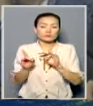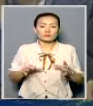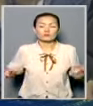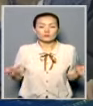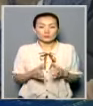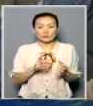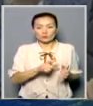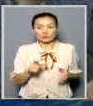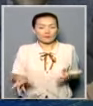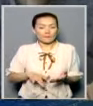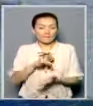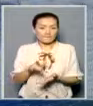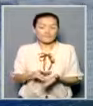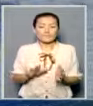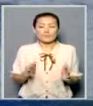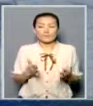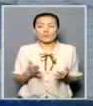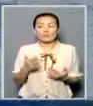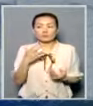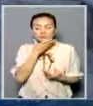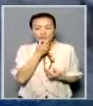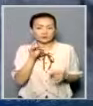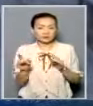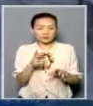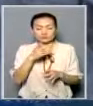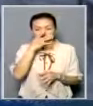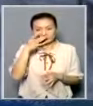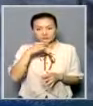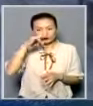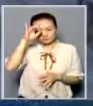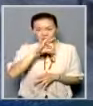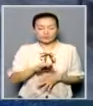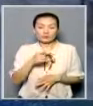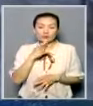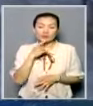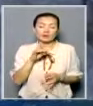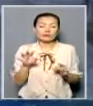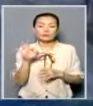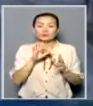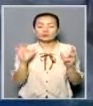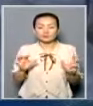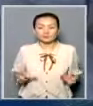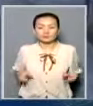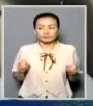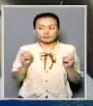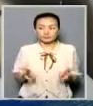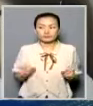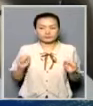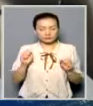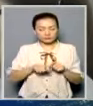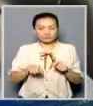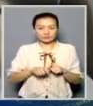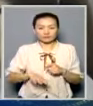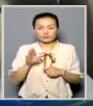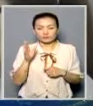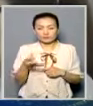агенттіктері өкілдеріне қала аумағында орналасқан көрнекі ақпараттардың Қазақстан Республикасы тіл және жарнама туралы заңдарына сәйкес болуын қадағалау